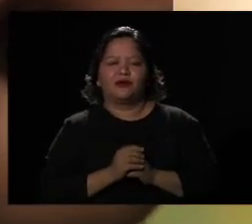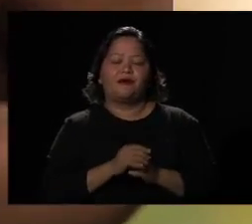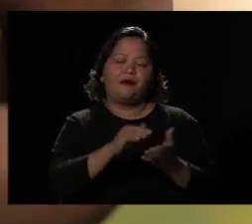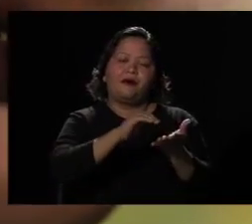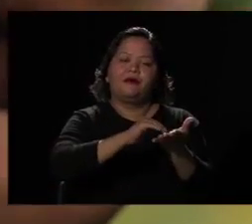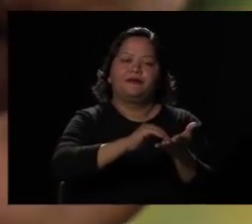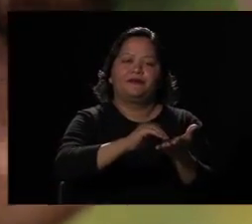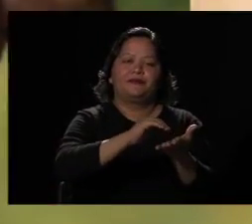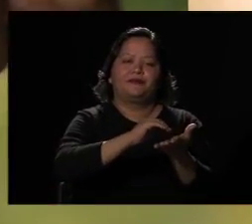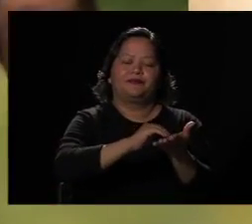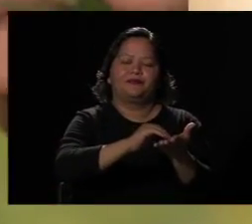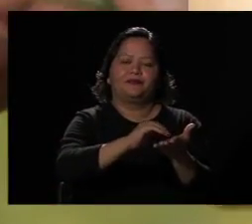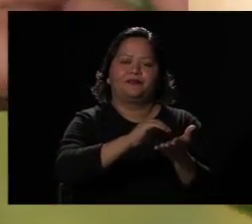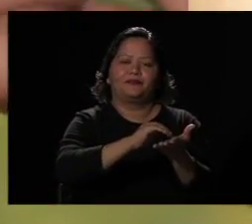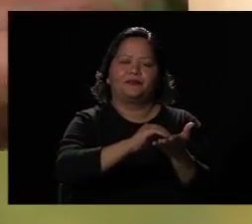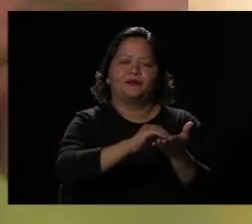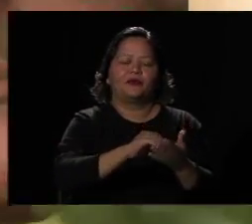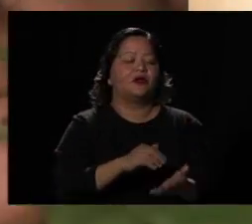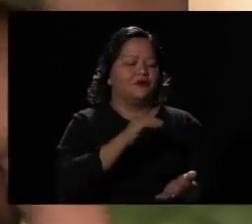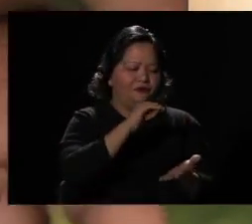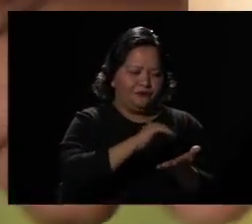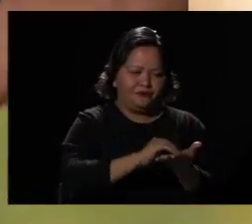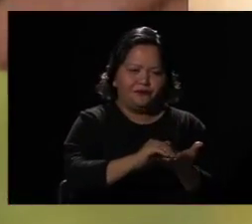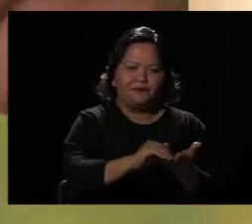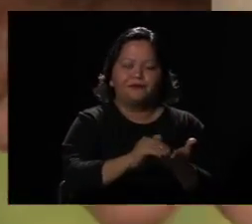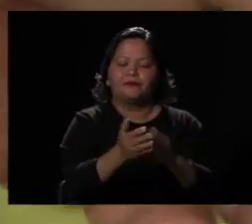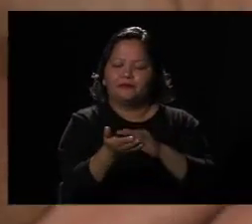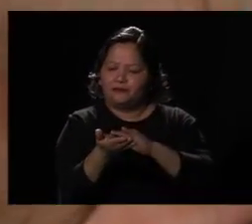asii manyot sut